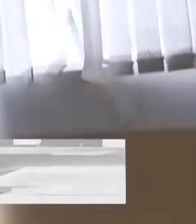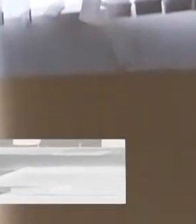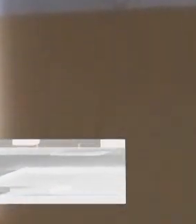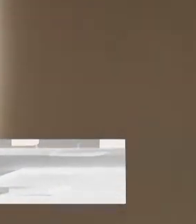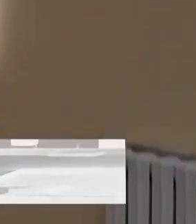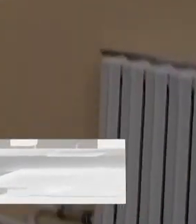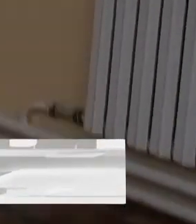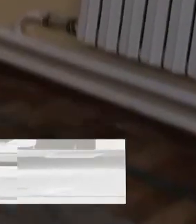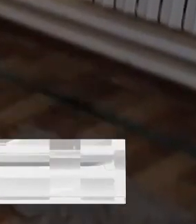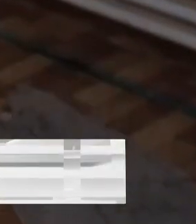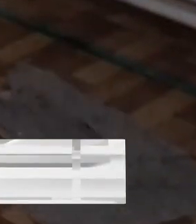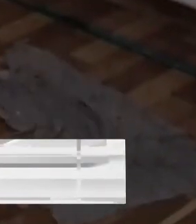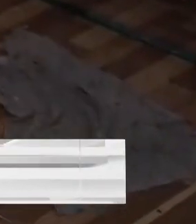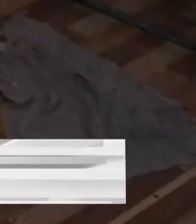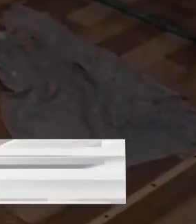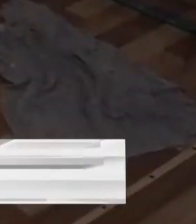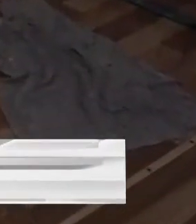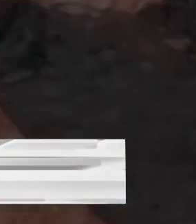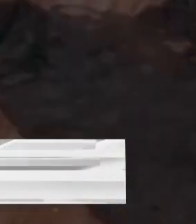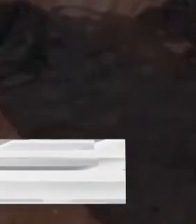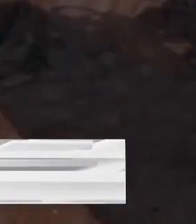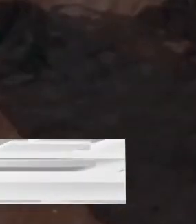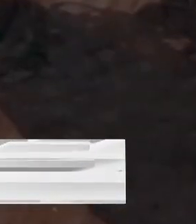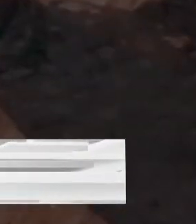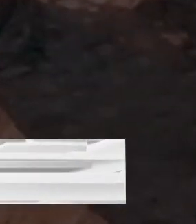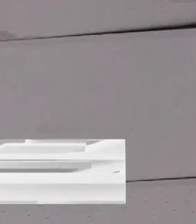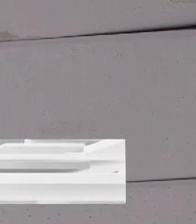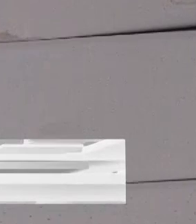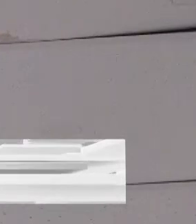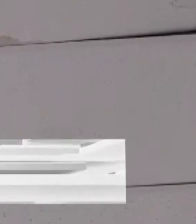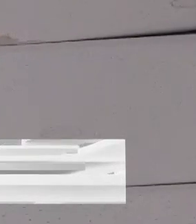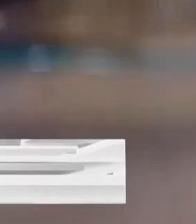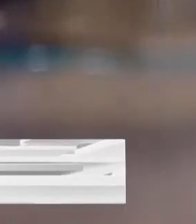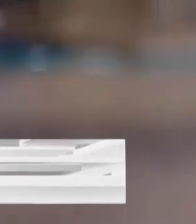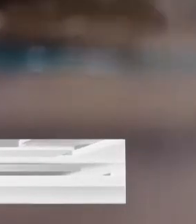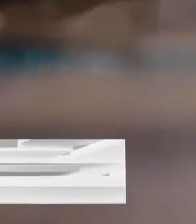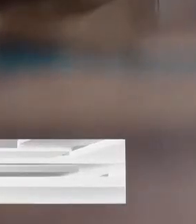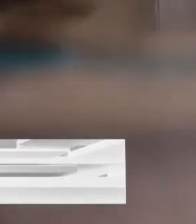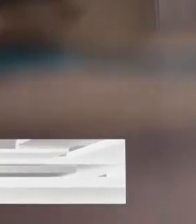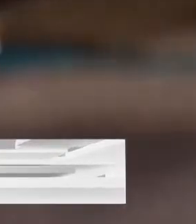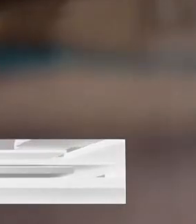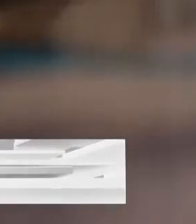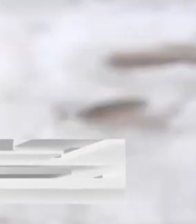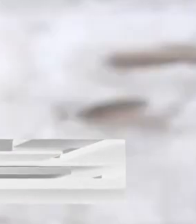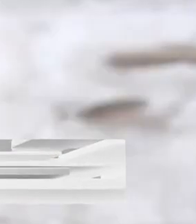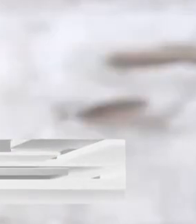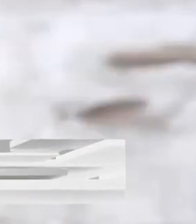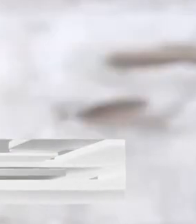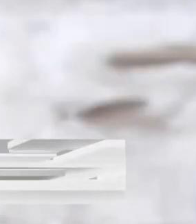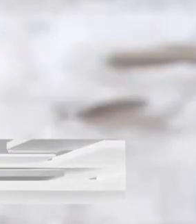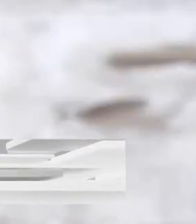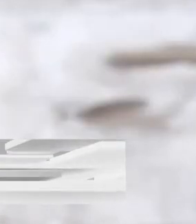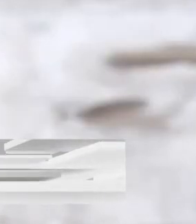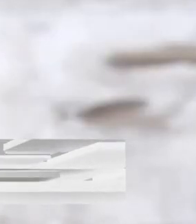Атырауда мектептің төбесінен су кетіп, оқушылар қашықтан оқуға көшті, бірақ оған ата-аналар қарсы. Білім бөлімі басшысы не дейді? Толығырақ мен